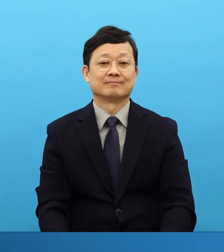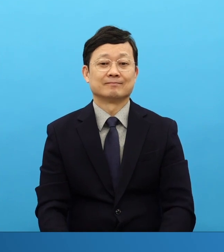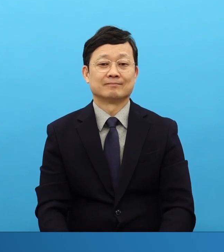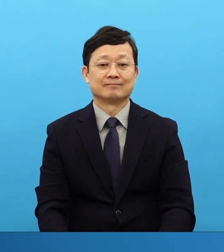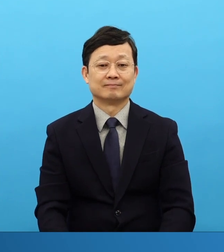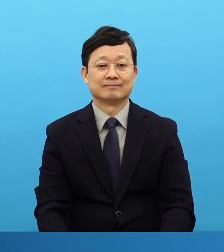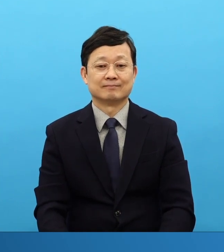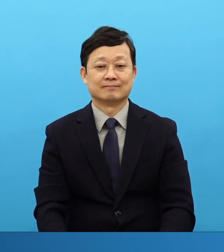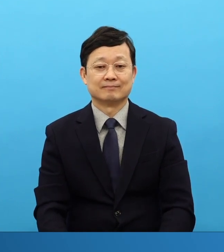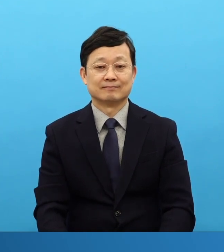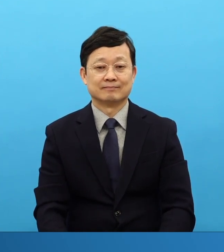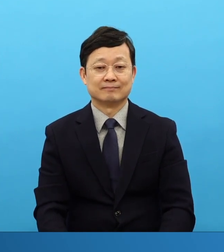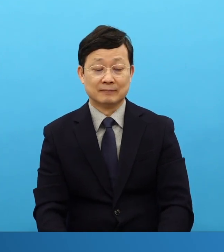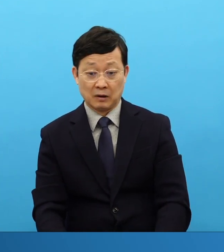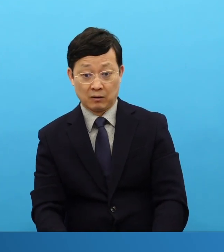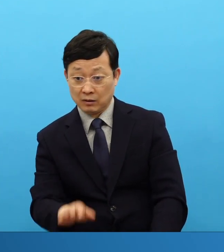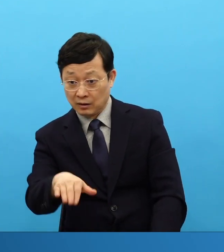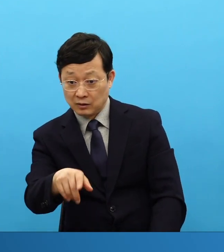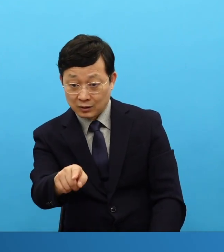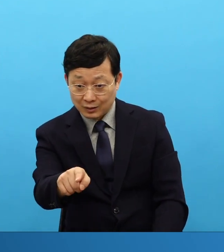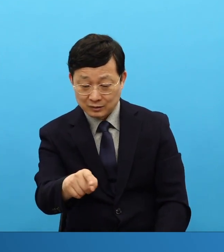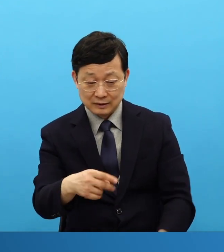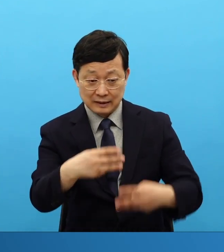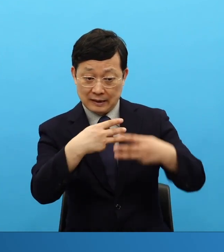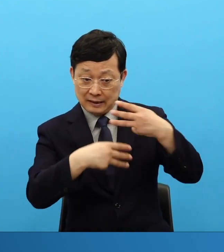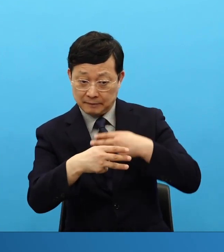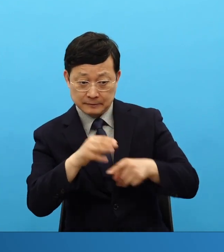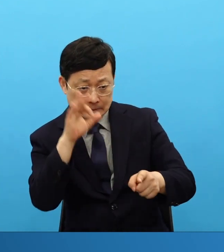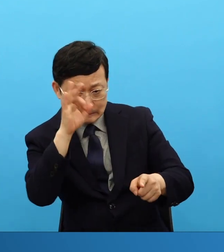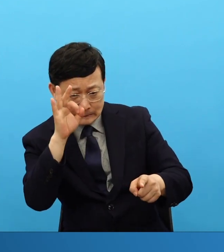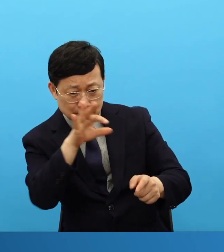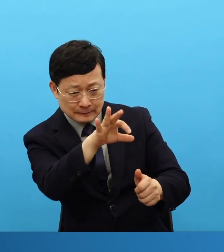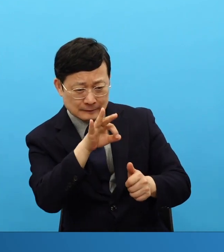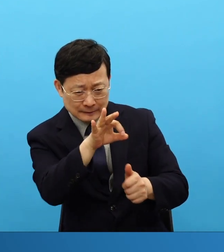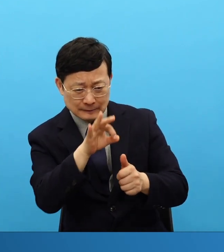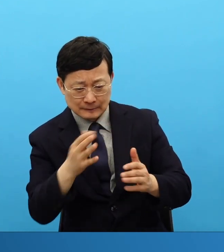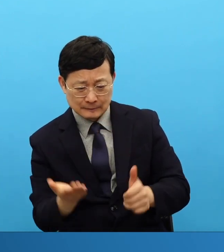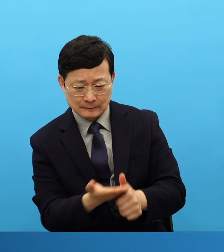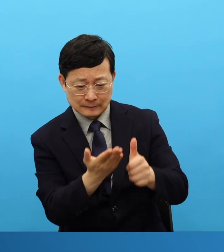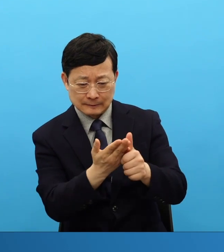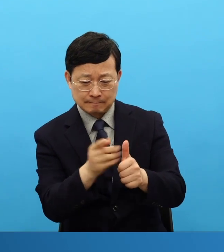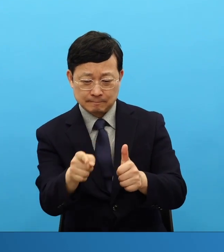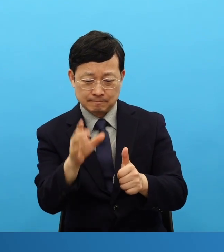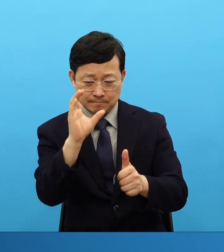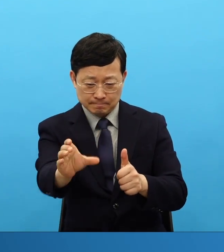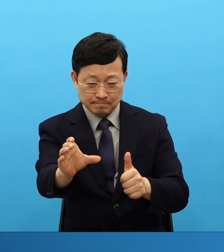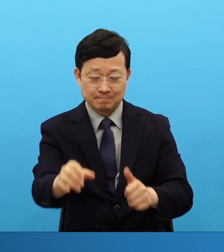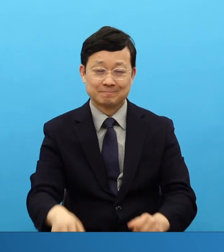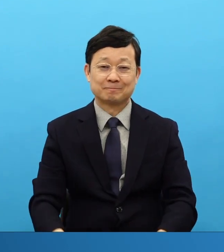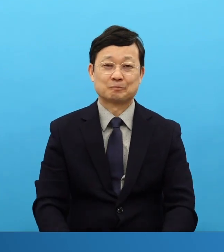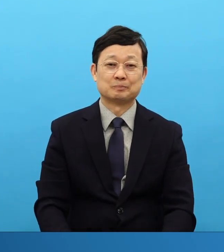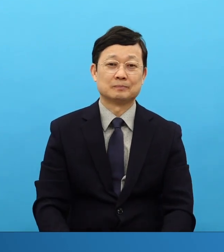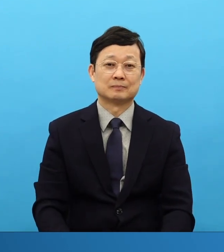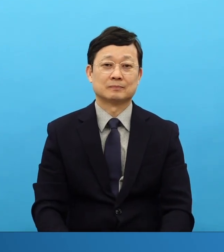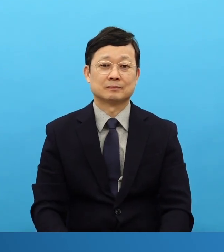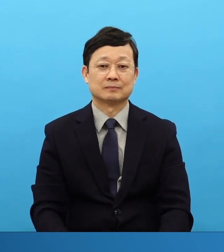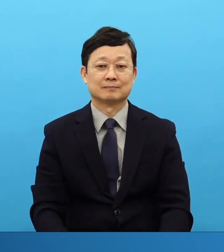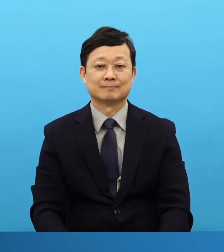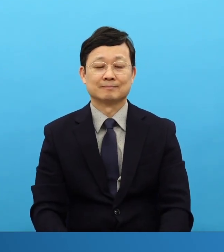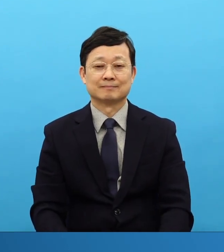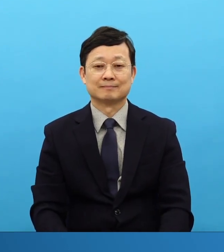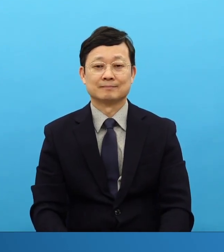너는 중요한 렘넌트들 아이들을 찾아서 해라. And another individual who goes and finds out these important remnants. 또 한